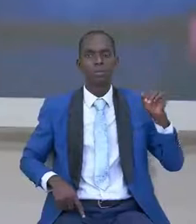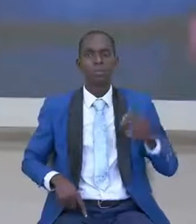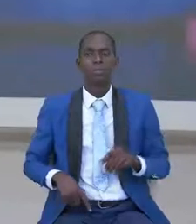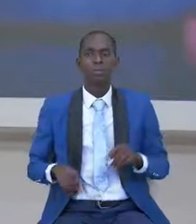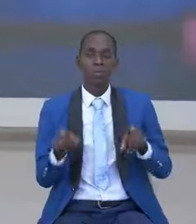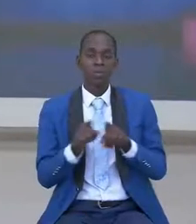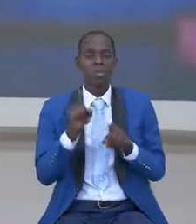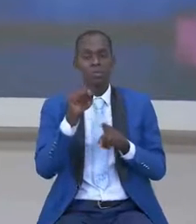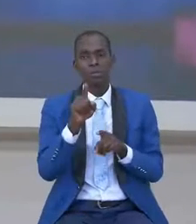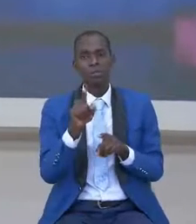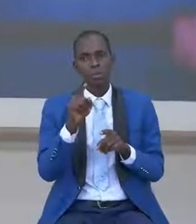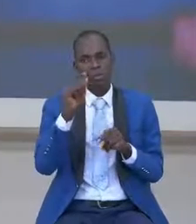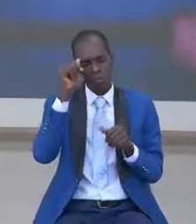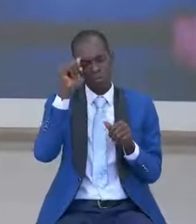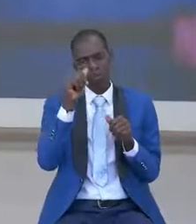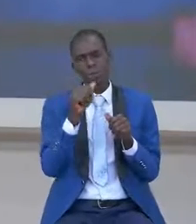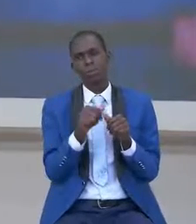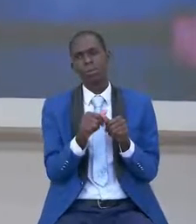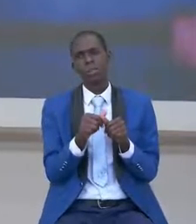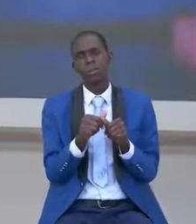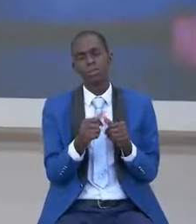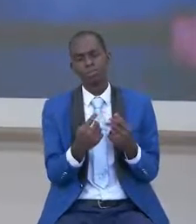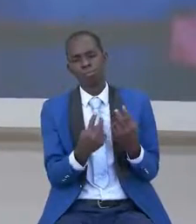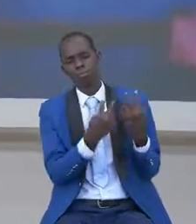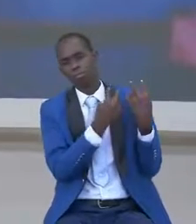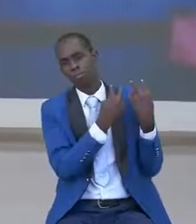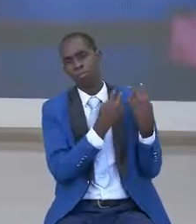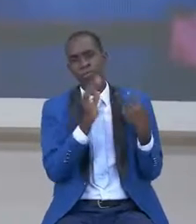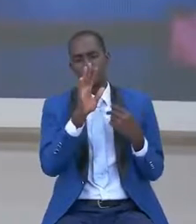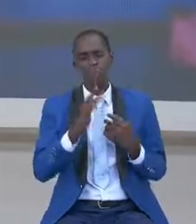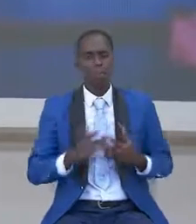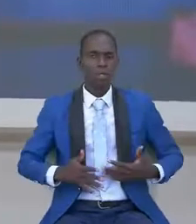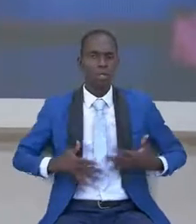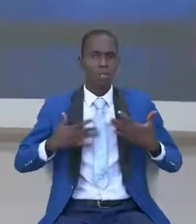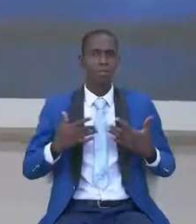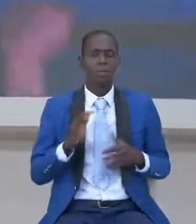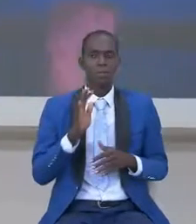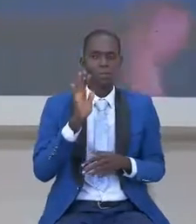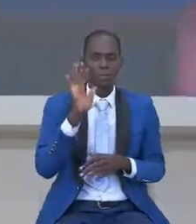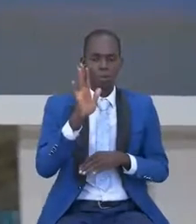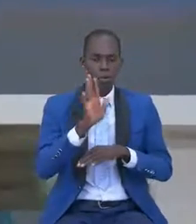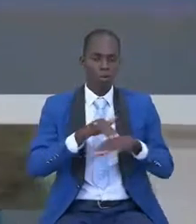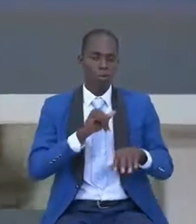Comme tu regardes en arrière dans ta vie, ton appel, ton ministère,